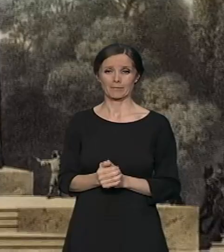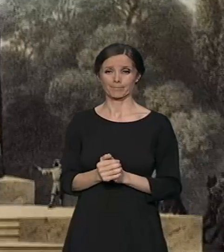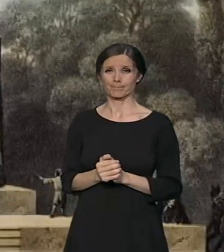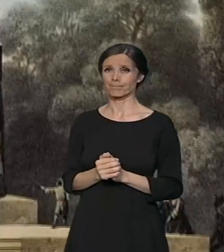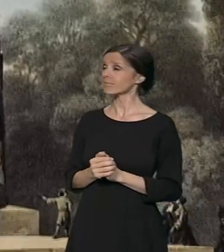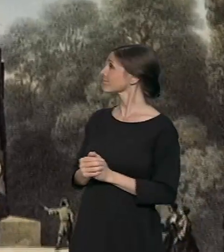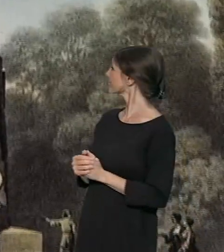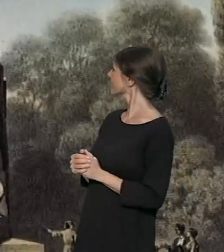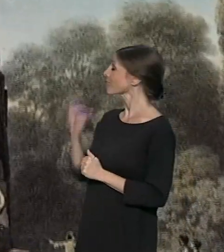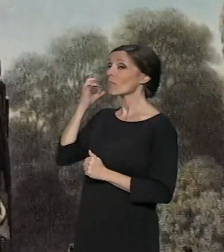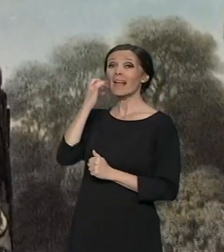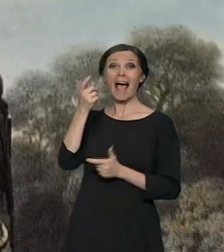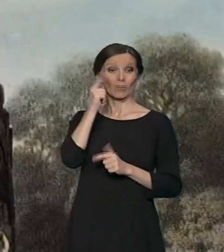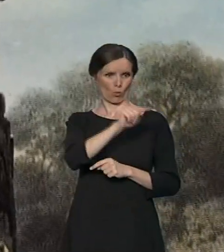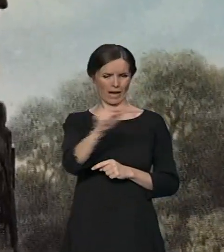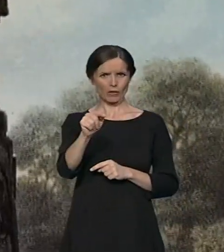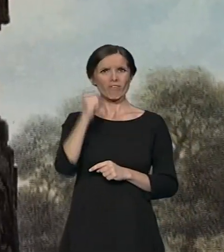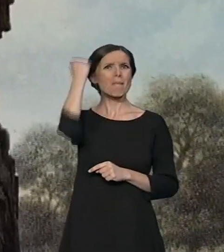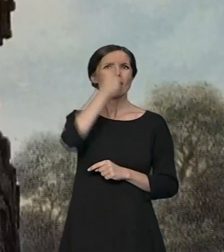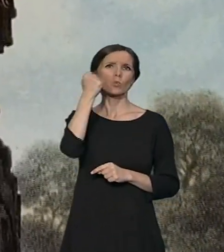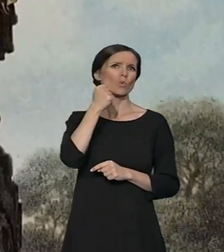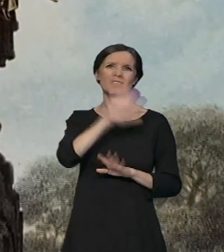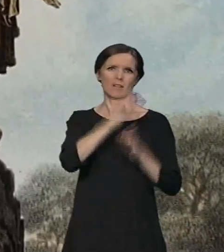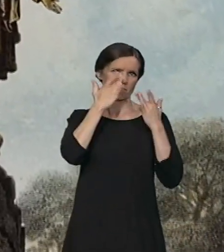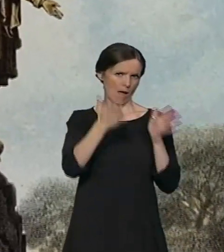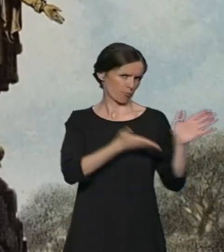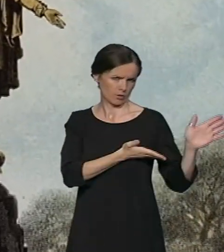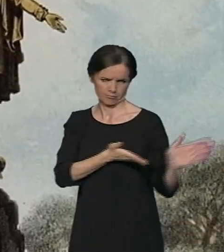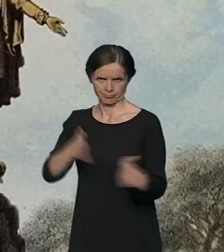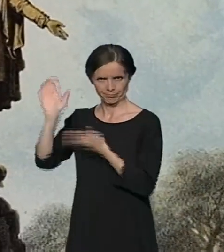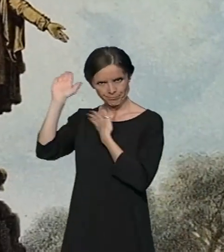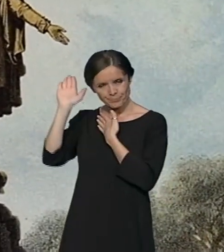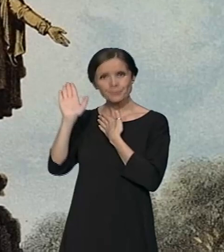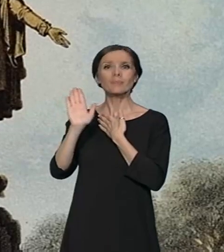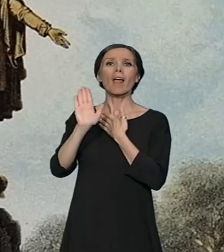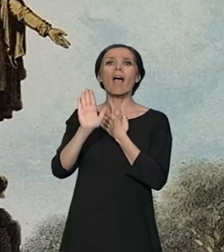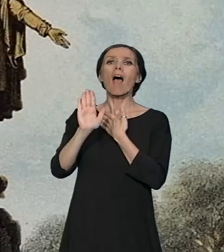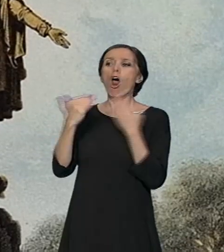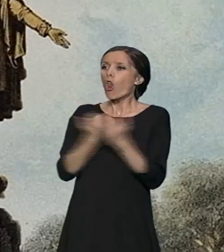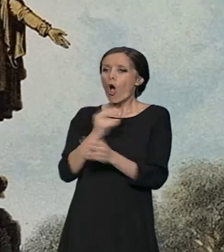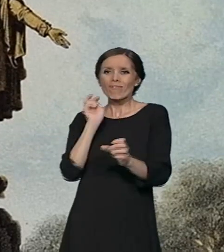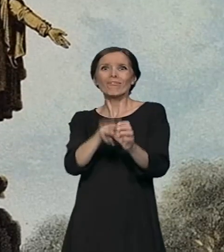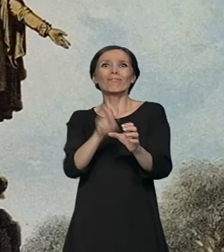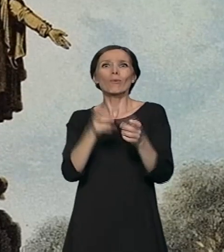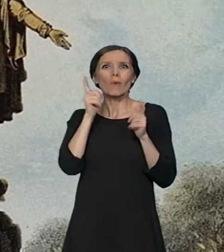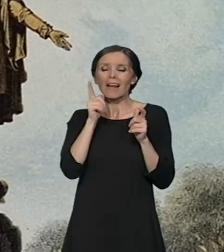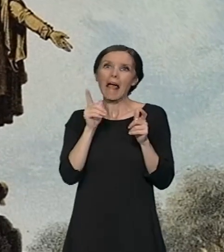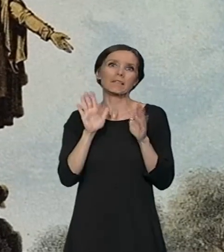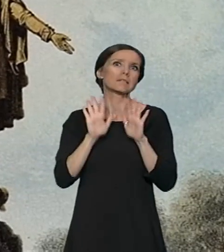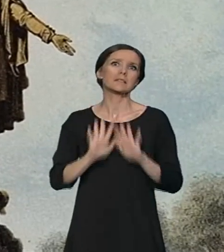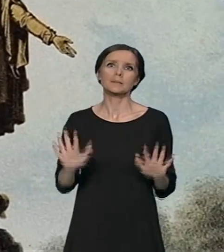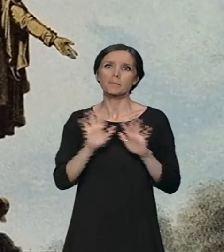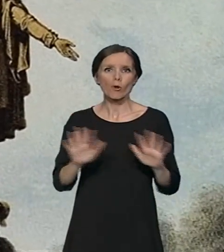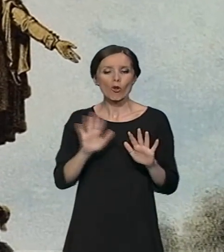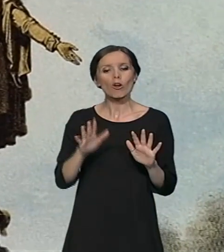gradova, naravno vrlo sporo je išlo naseljavanje tih gradova i pre svega stvaranje nekog